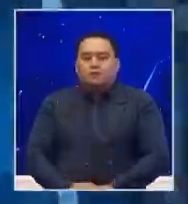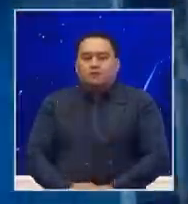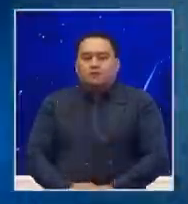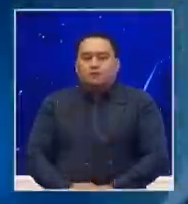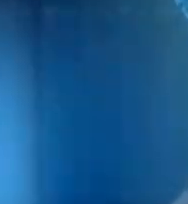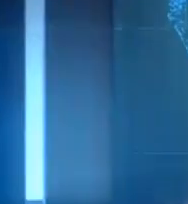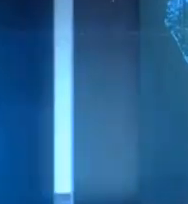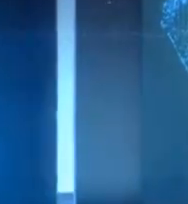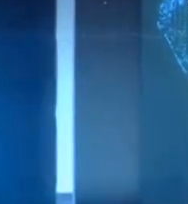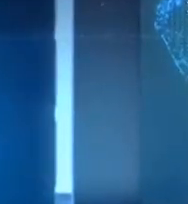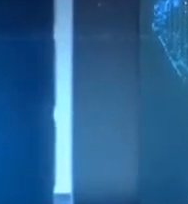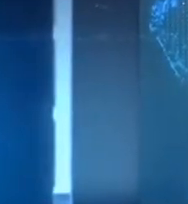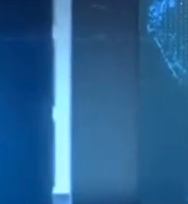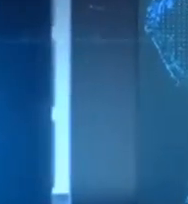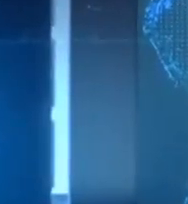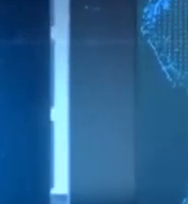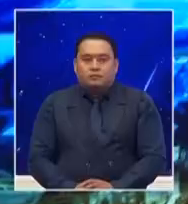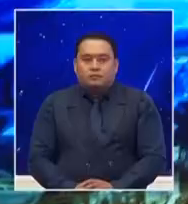Чингенджи, телеканал ЖТСУ.